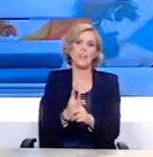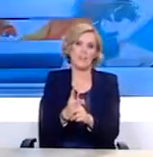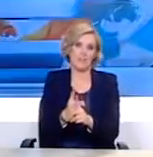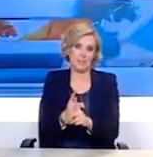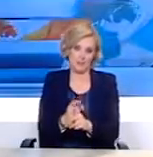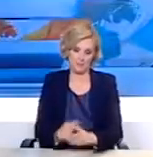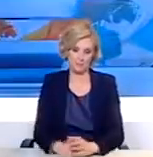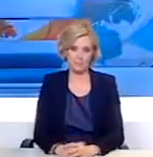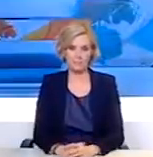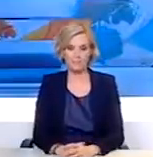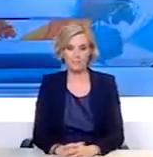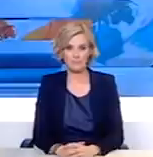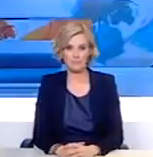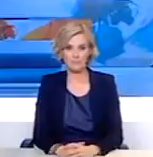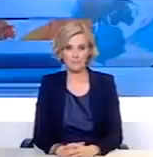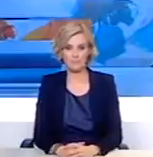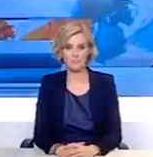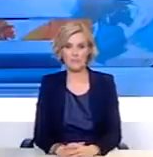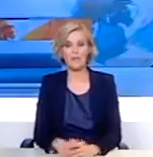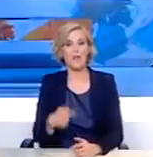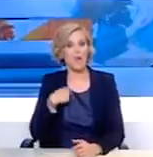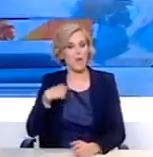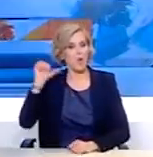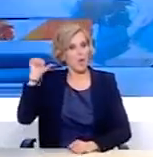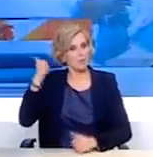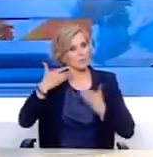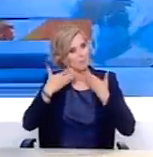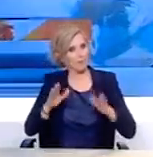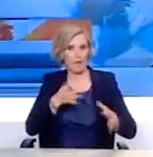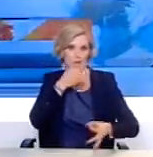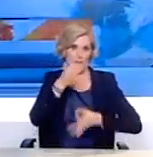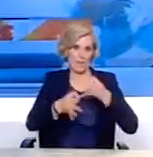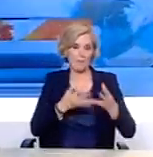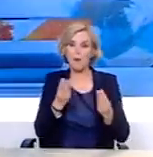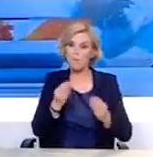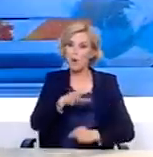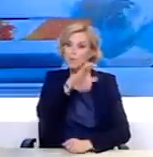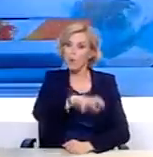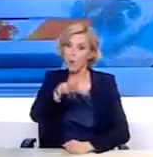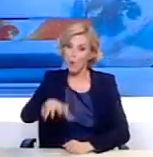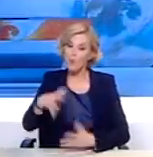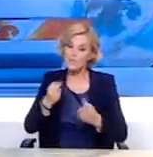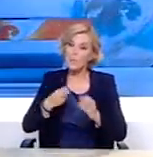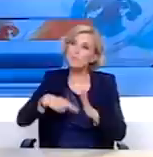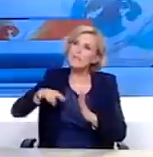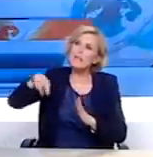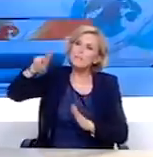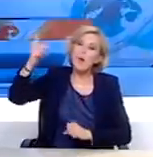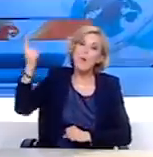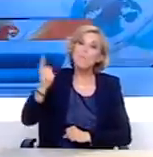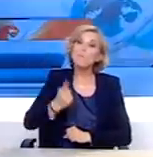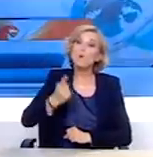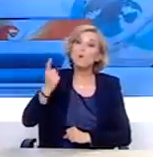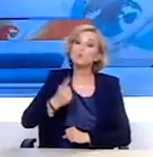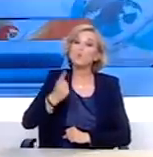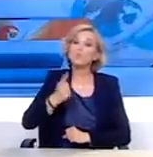Είπα χτες για τις χώρες οι οποίες έχουν υψηλά ποσοστά νόσους, όπως αναμένεται βέβαια μετά την έκθεση που έχουν την αυξημένη